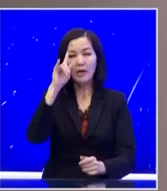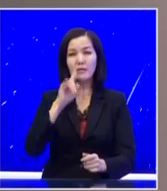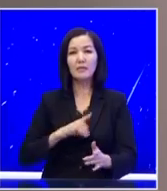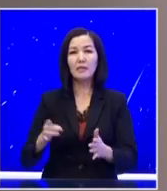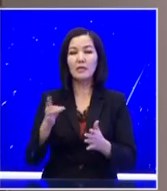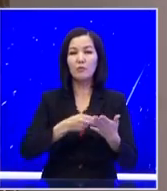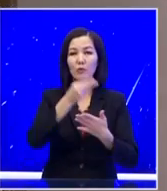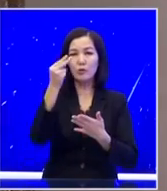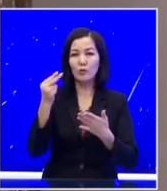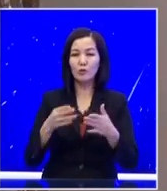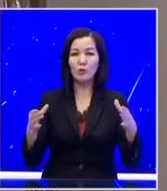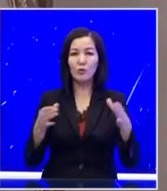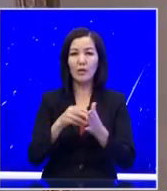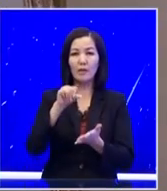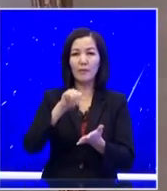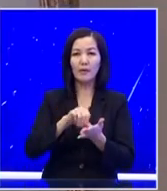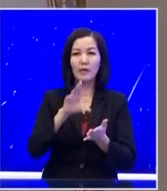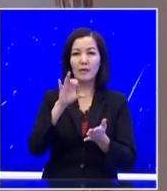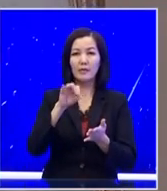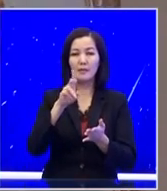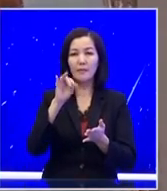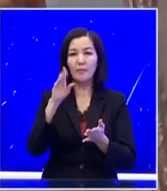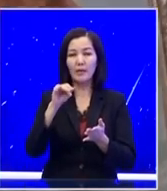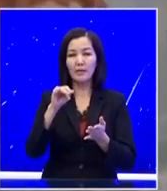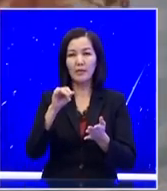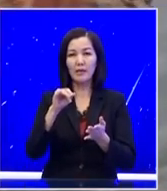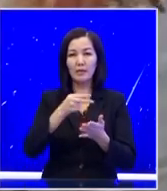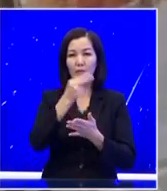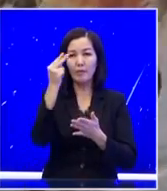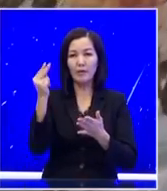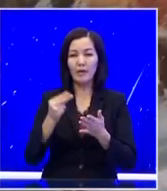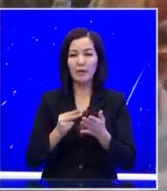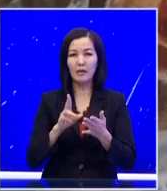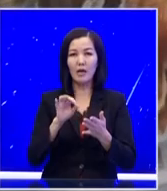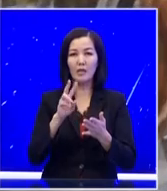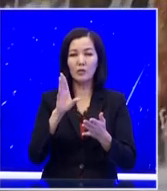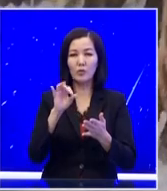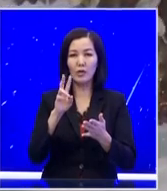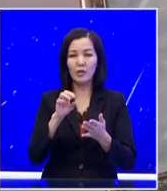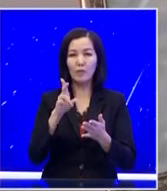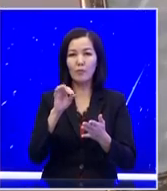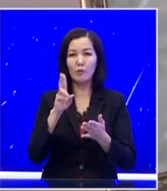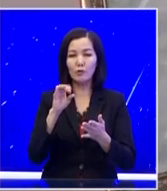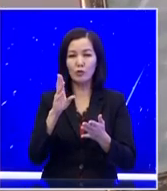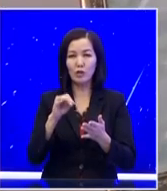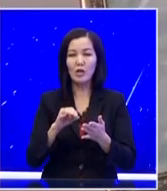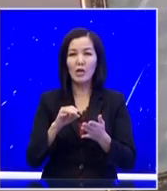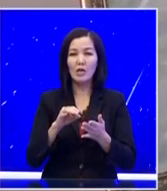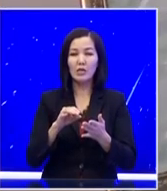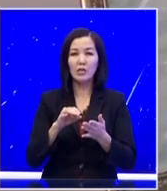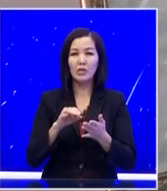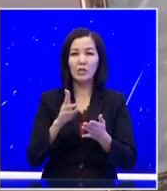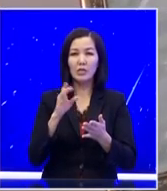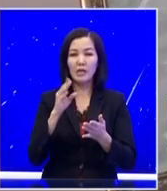Республикасының суретшілер одағының мүшесі Сымбат Сәрсенбаеваның туындысы қансонарда бүркітші шығарданған. Абай Құнанбайұлы